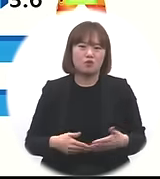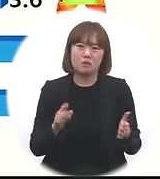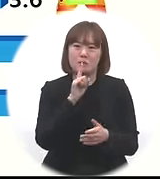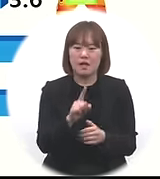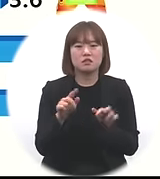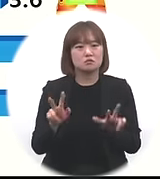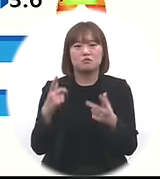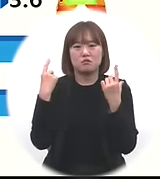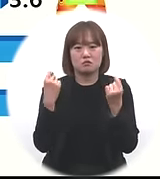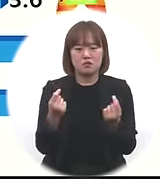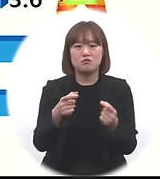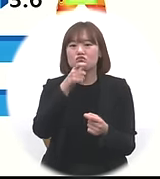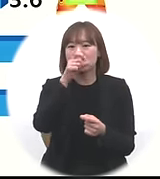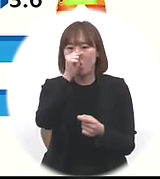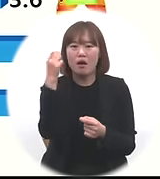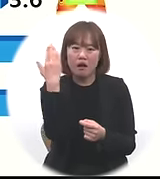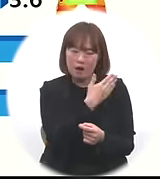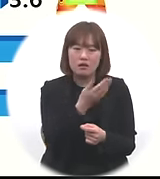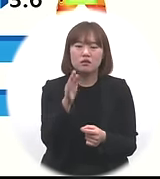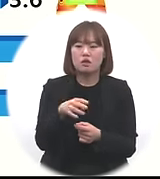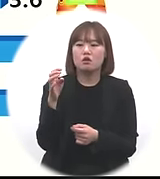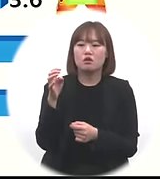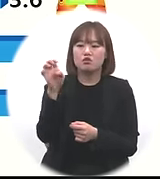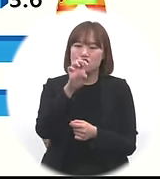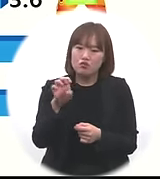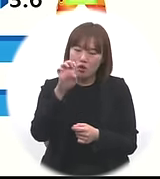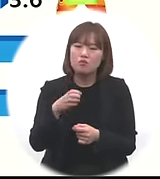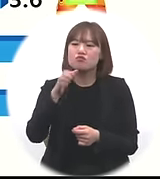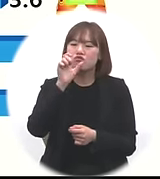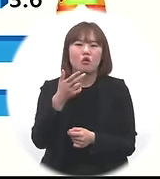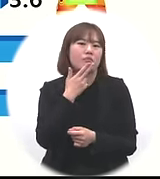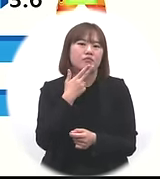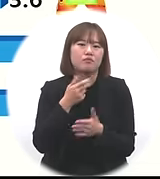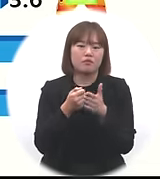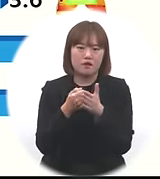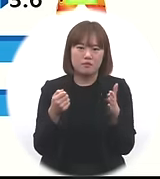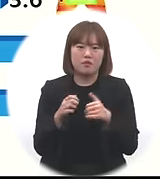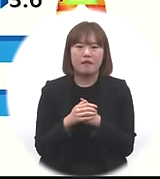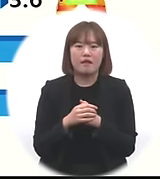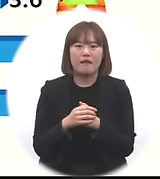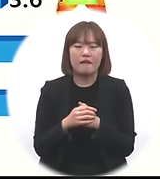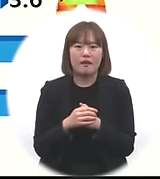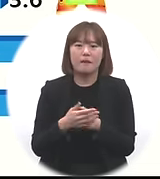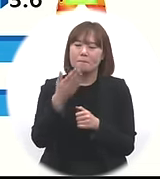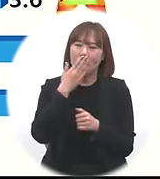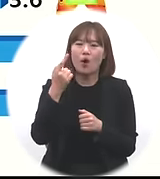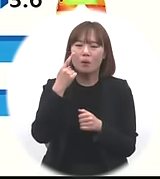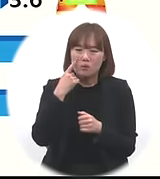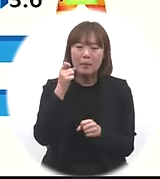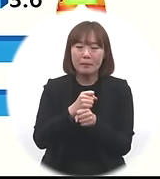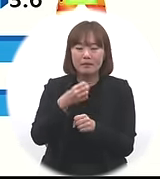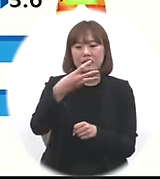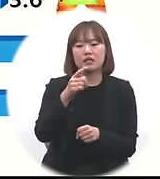탄산수라는 물이 필요 없는 나라였어요. 지금도 그렇습니다. 물이 좋거든요. 근데 유럽 같은 경우는 먹는 물이 얼마 없었대요. 그러니까 이 쓰고 가스